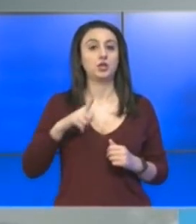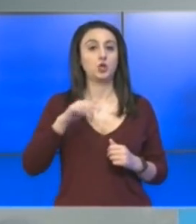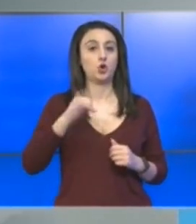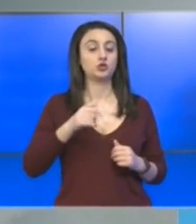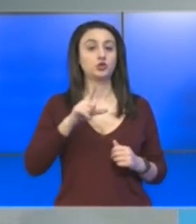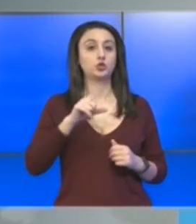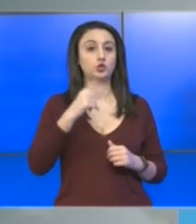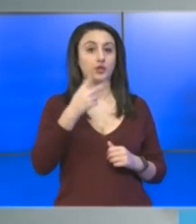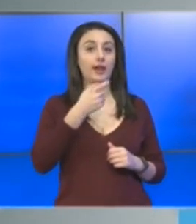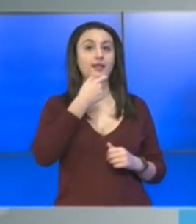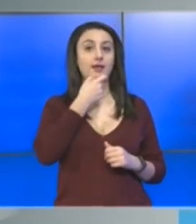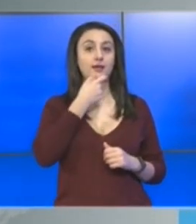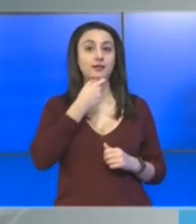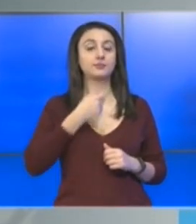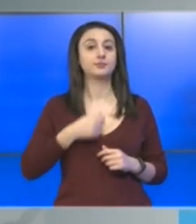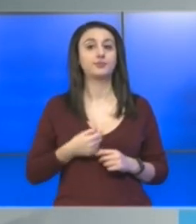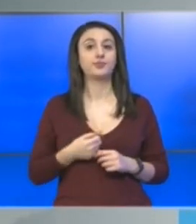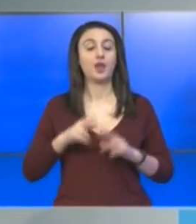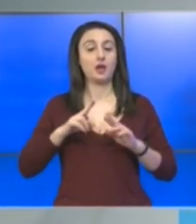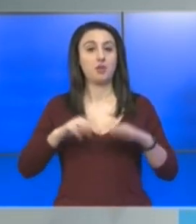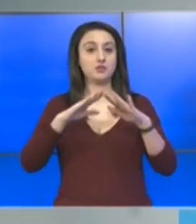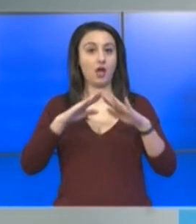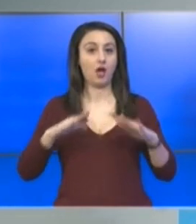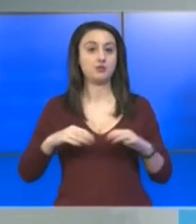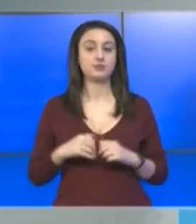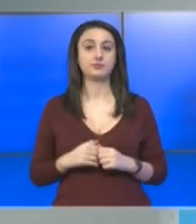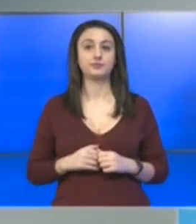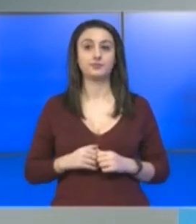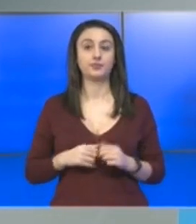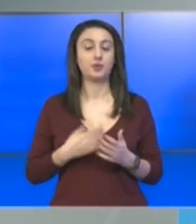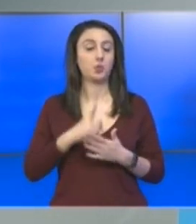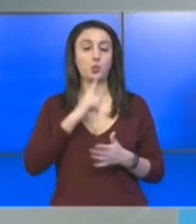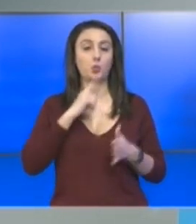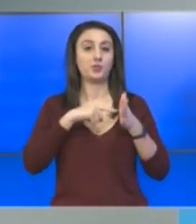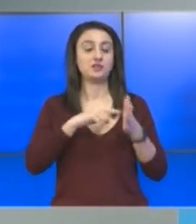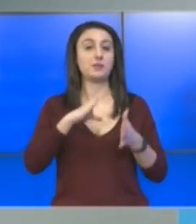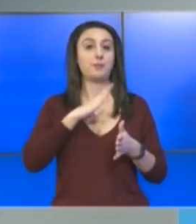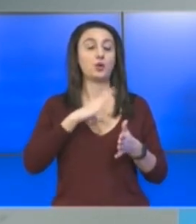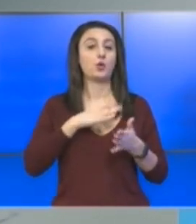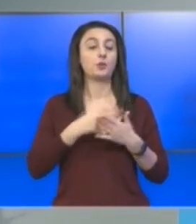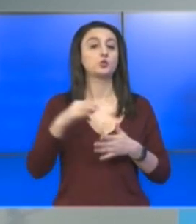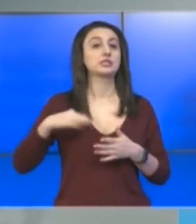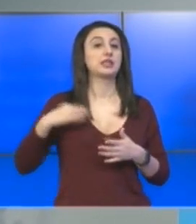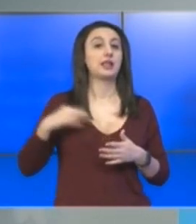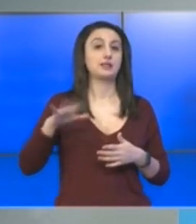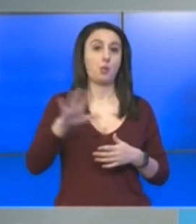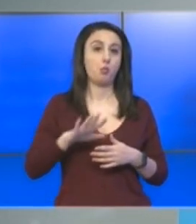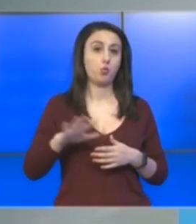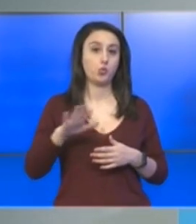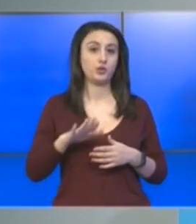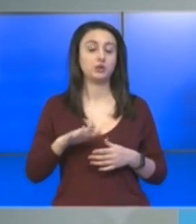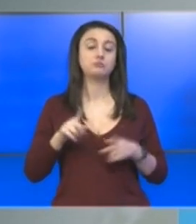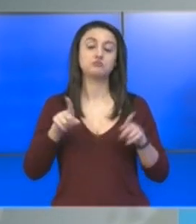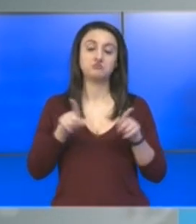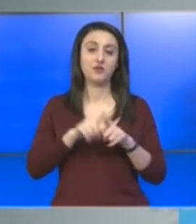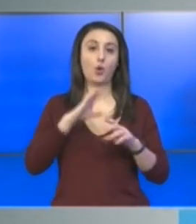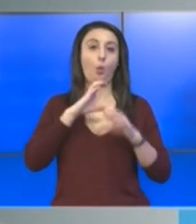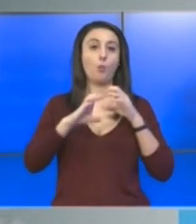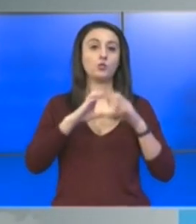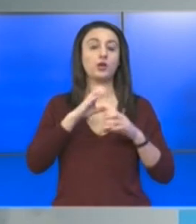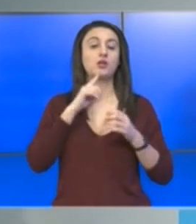23 de ani s-a și depăsat la domiciliu deja, pentru că nu mai prezintă un risc pentru sănătatea publică. Tot conform datelor comunicate de